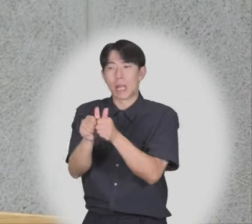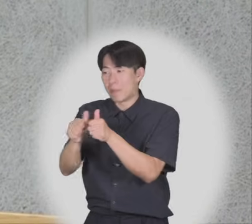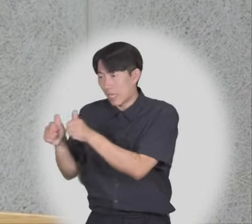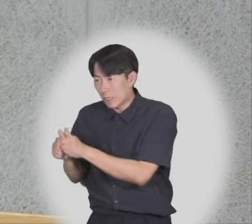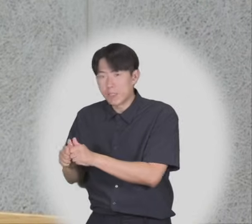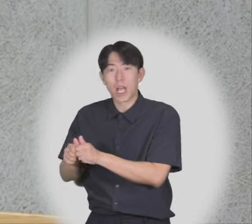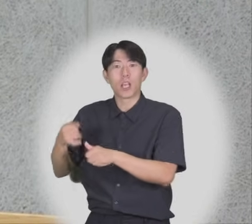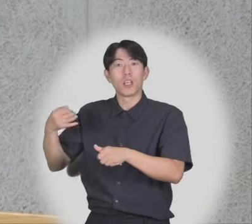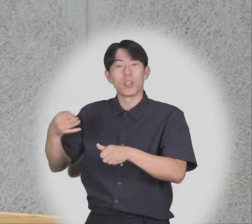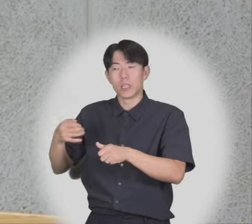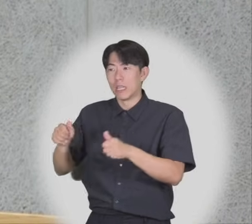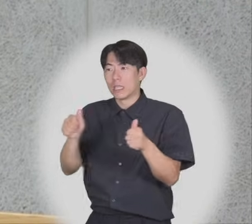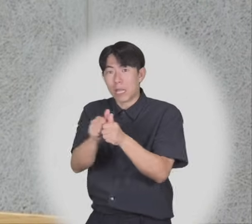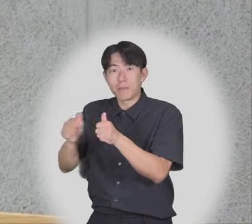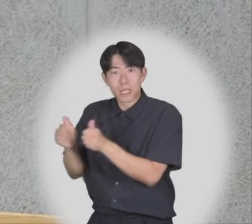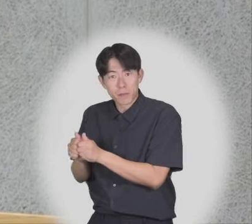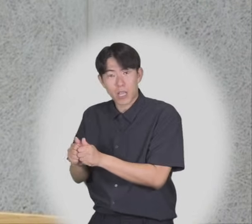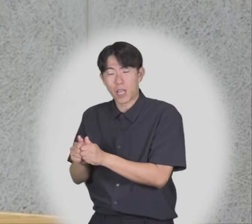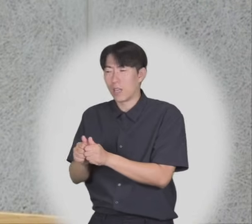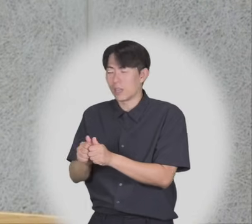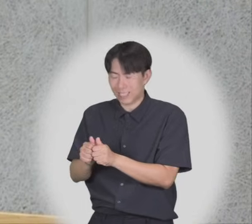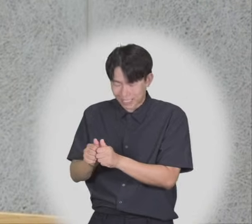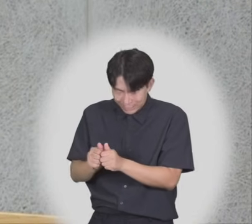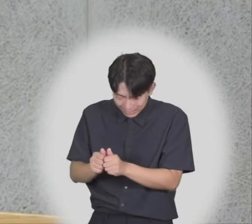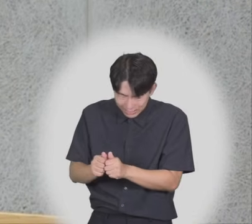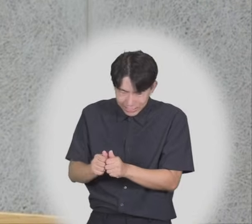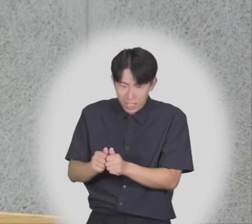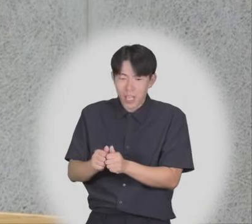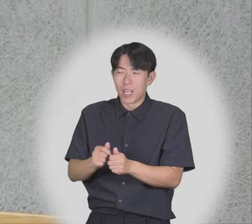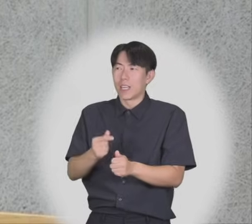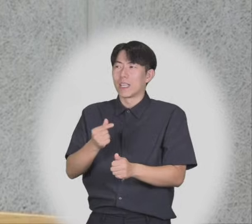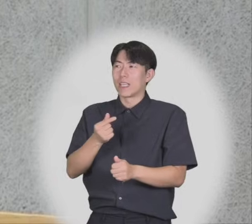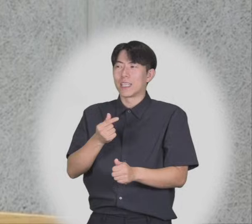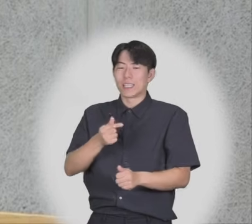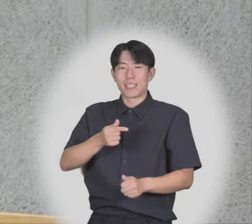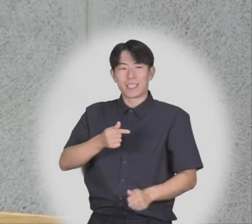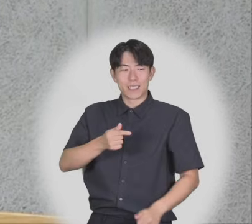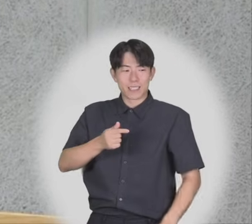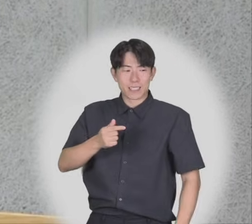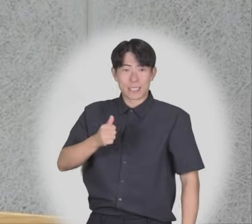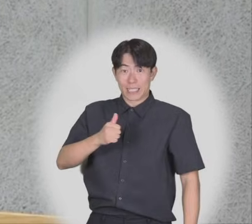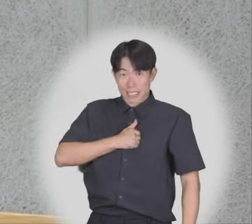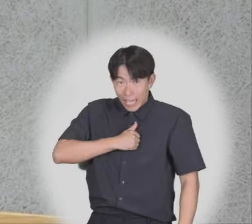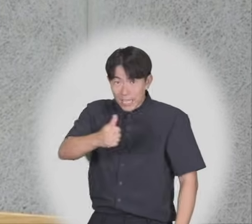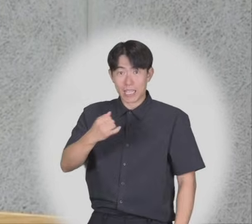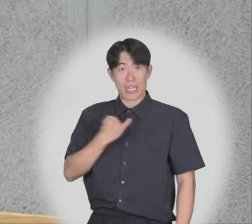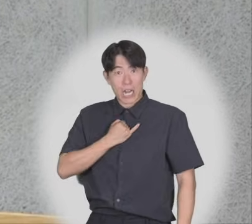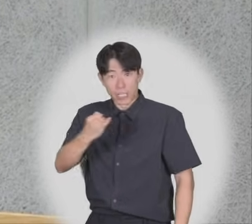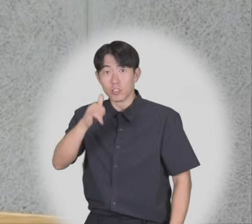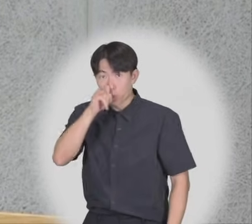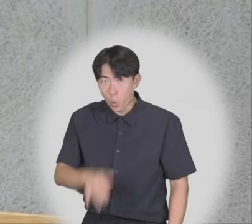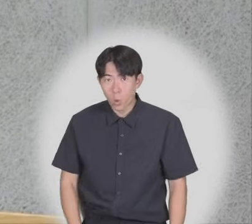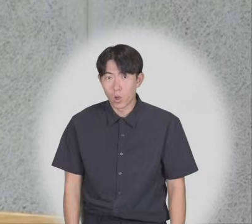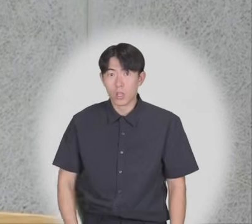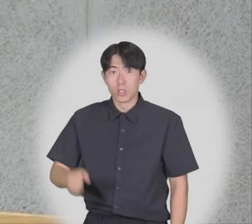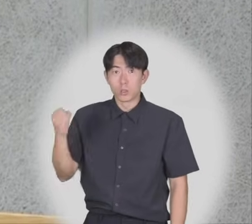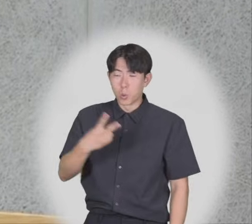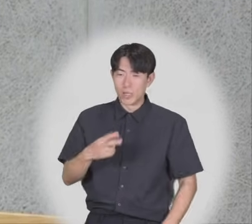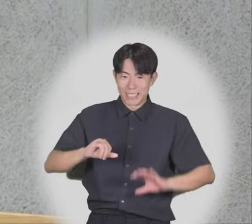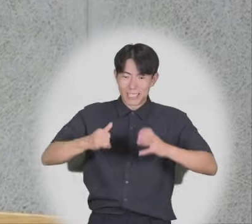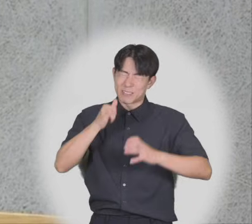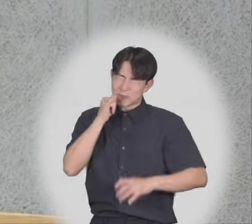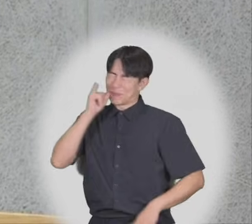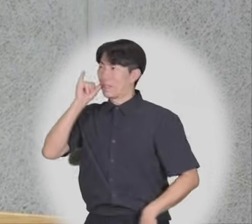하나님의 심판이 있습니다. 세상의 향락에 빠져들면 절대로 영생의 기쁨을 맛볼 수가